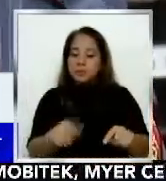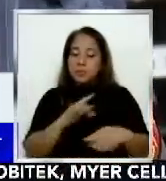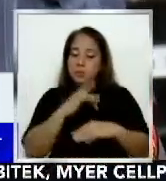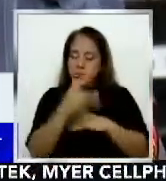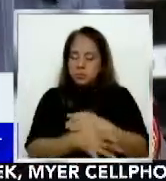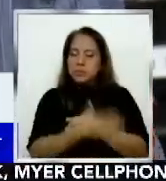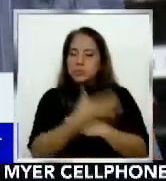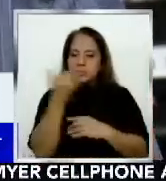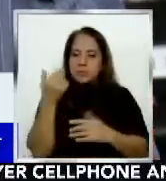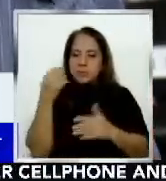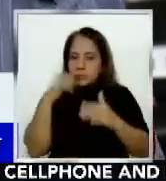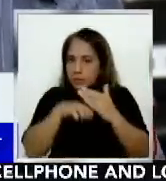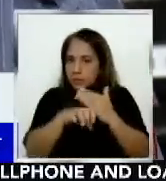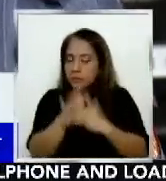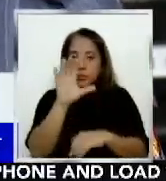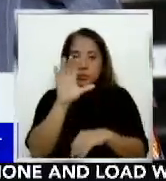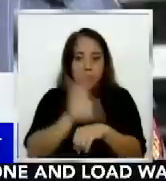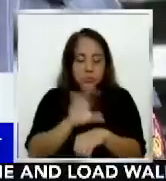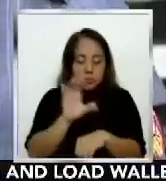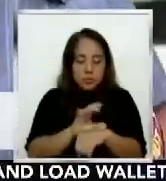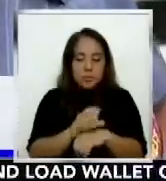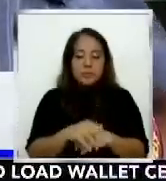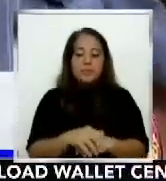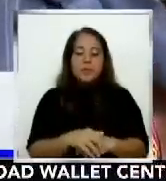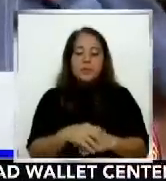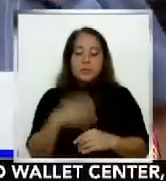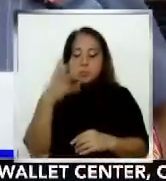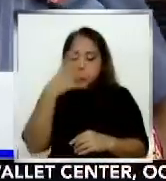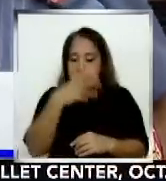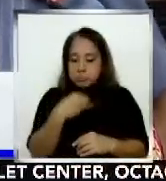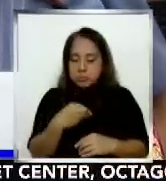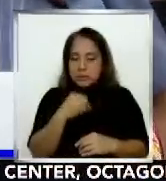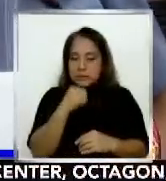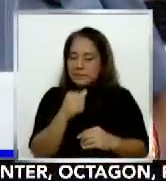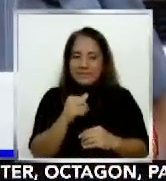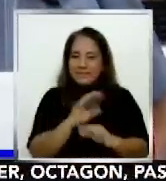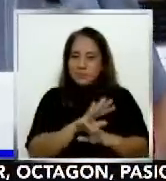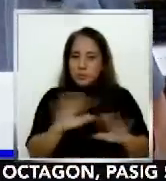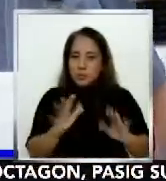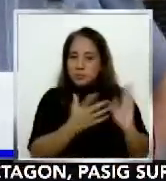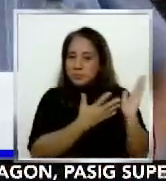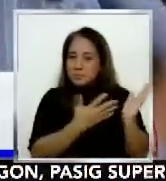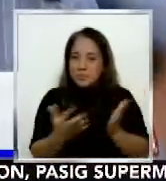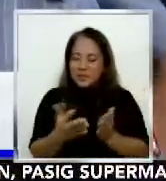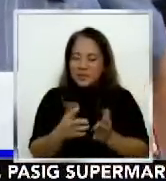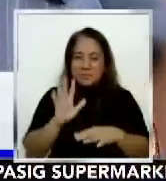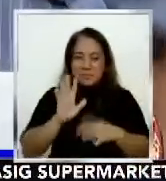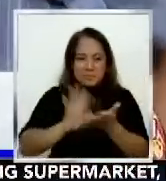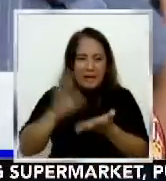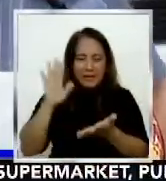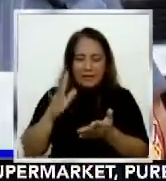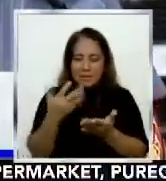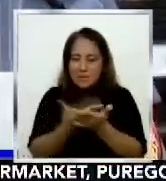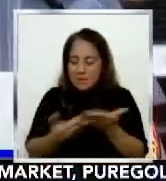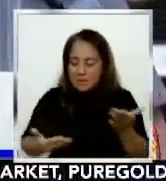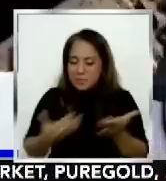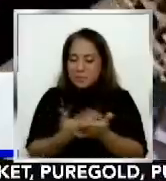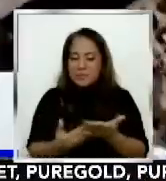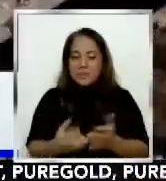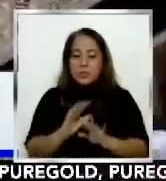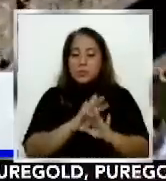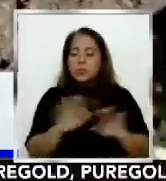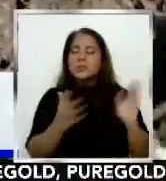sila sa simbahan. Mas magandang hindi na magdala ng mga mamahaling gamit. At huwag na muna mong isama yung mga